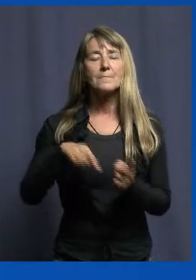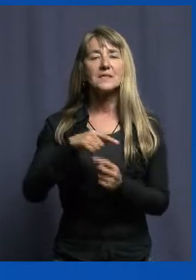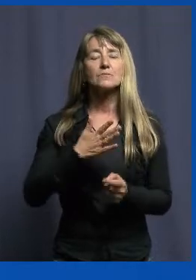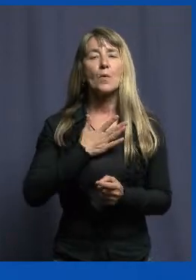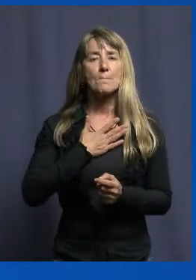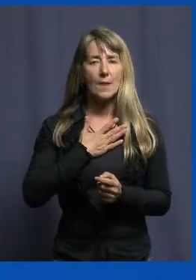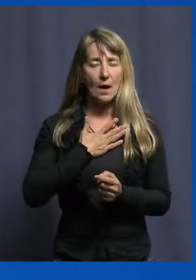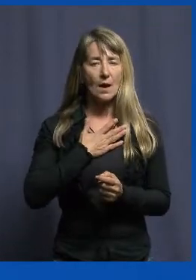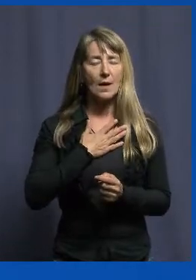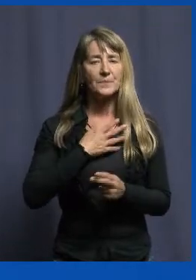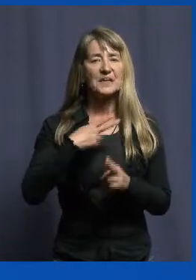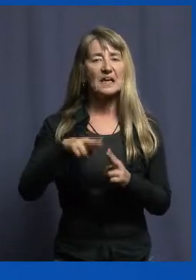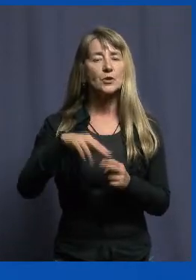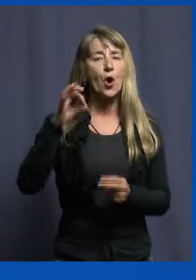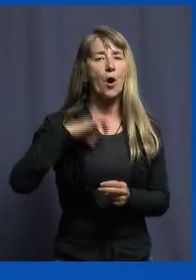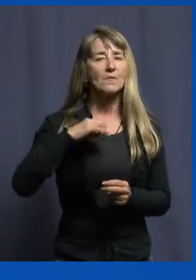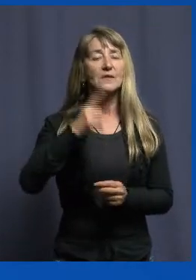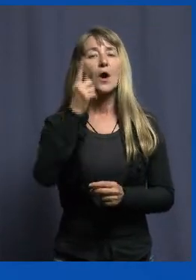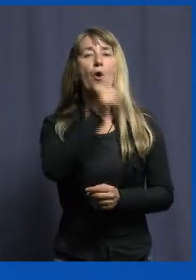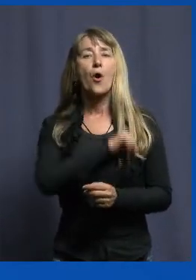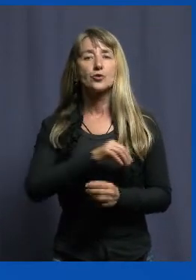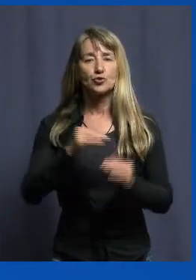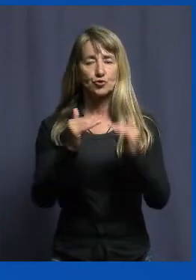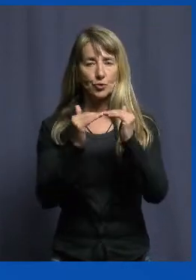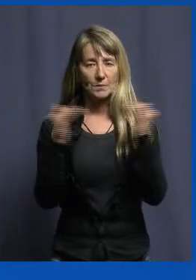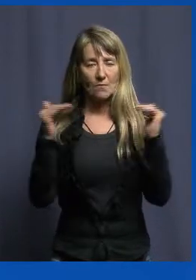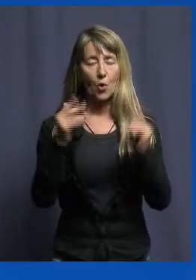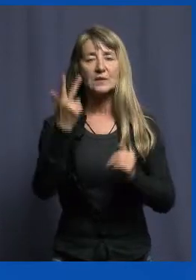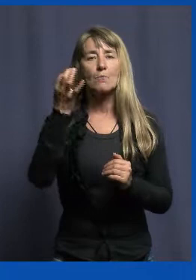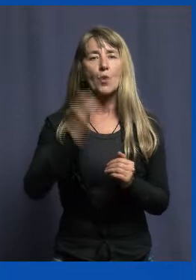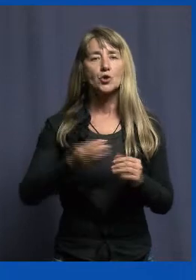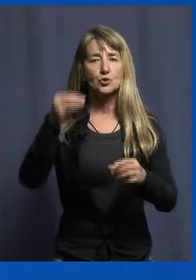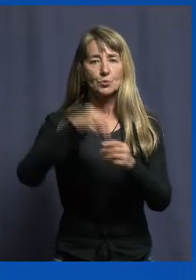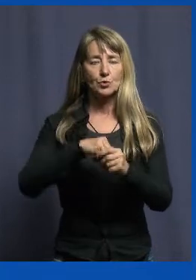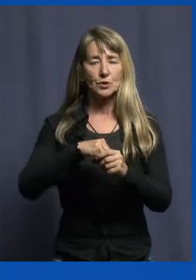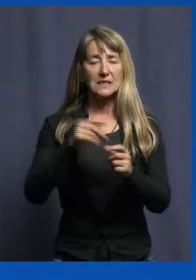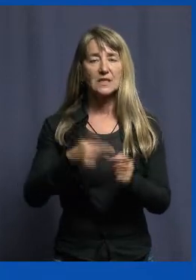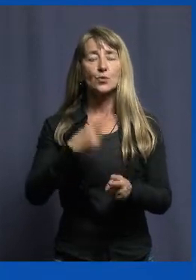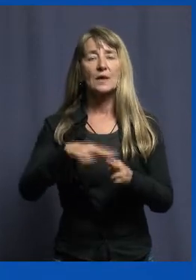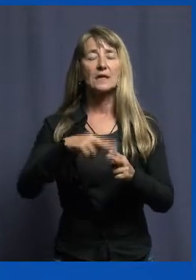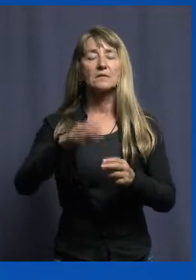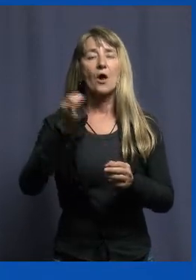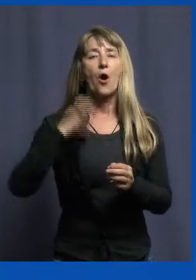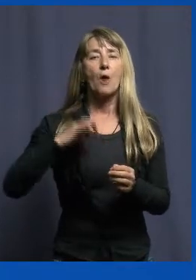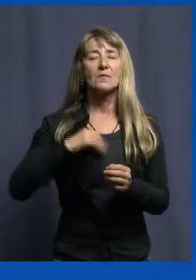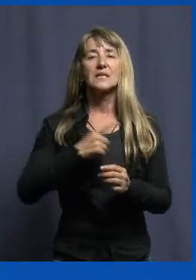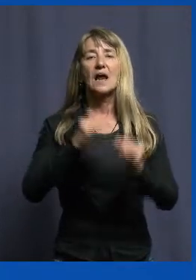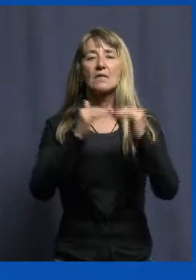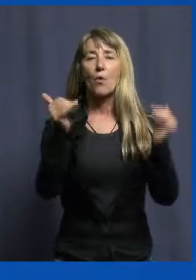bili kreditno obavezni na godišnji nivou 3% budžeta. Sad su kreditne obaveze na nivou godine